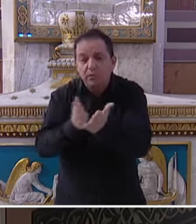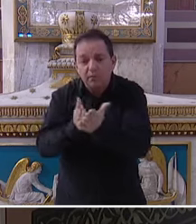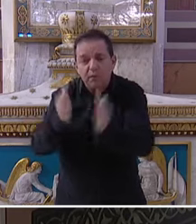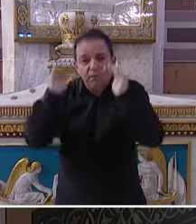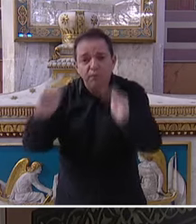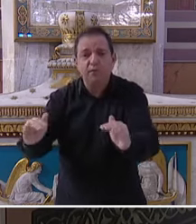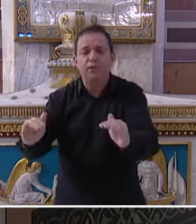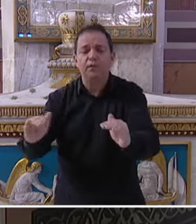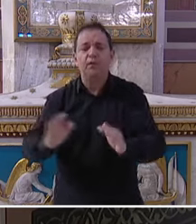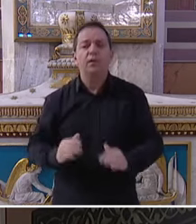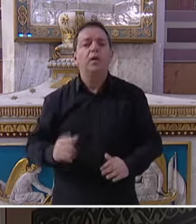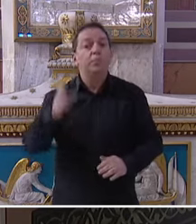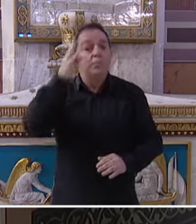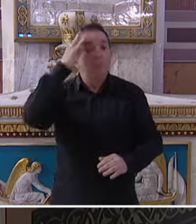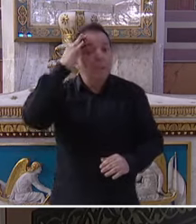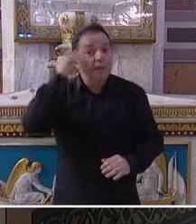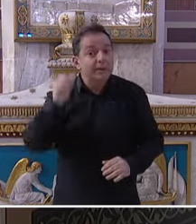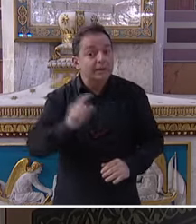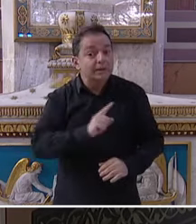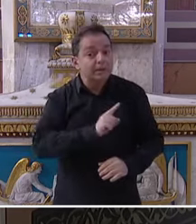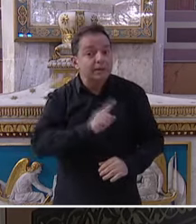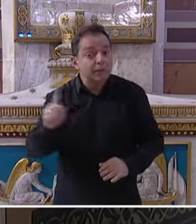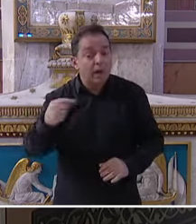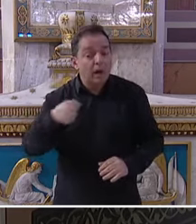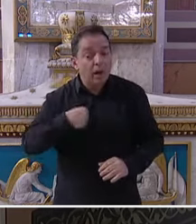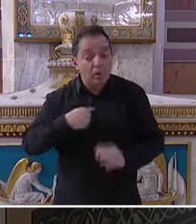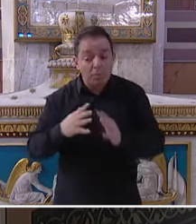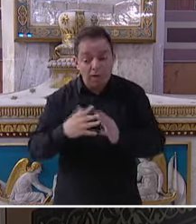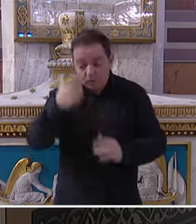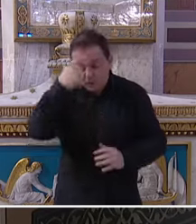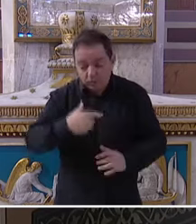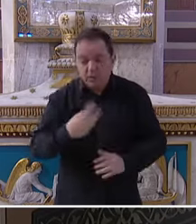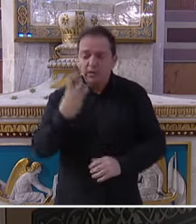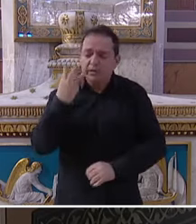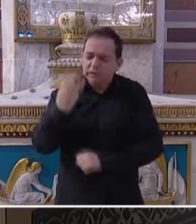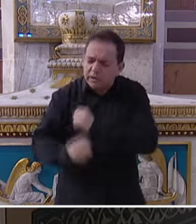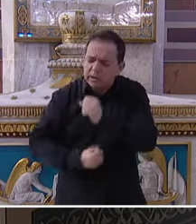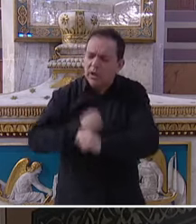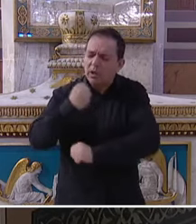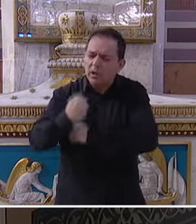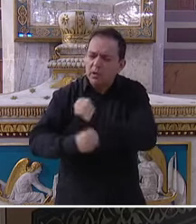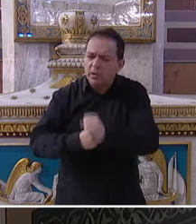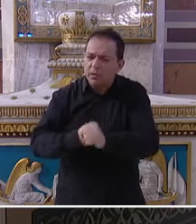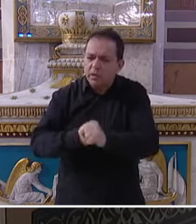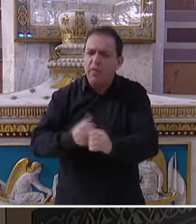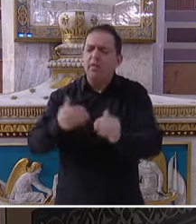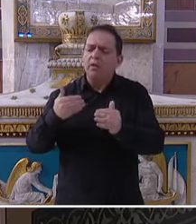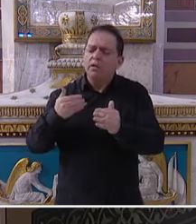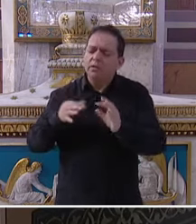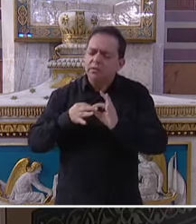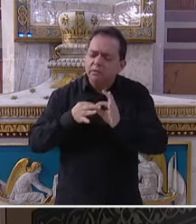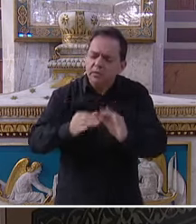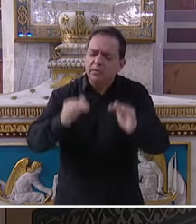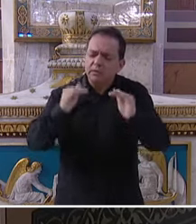μη λησμονείτε ότι επί τριετίαν ούκ επαυσάμιν νύκτα